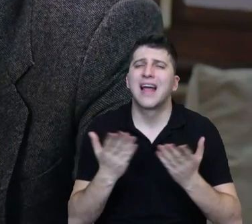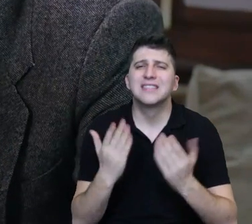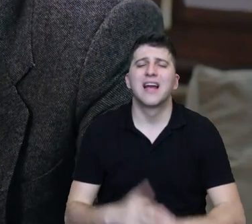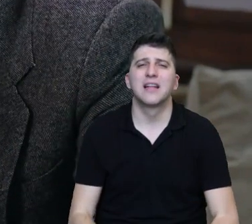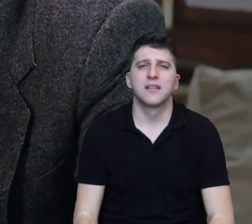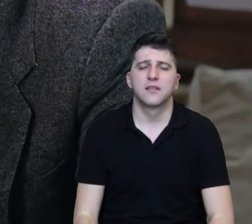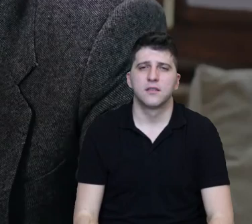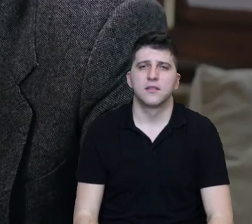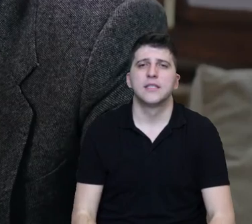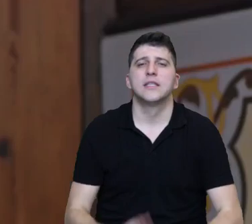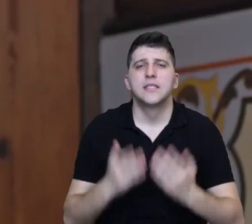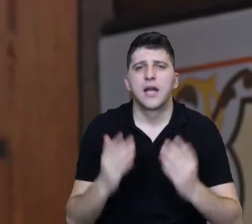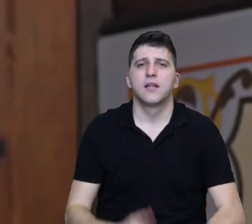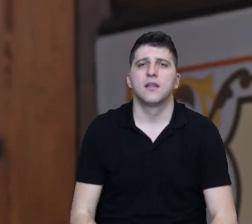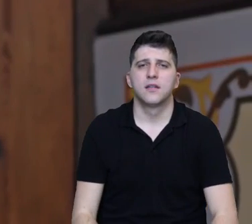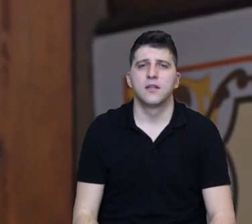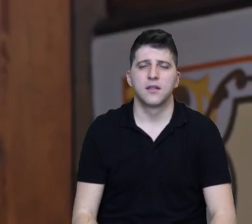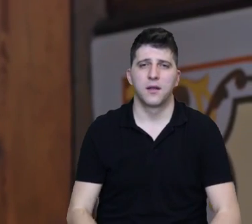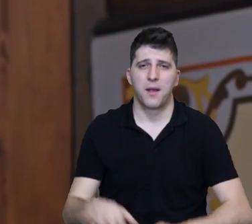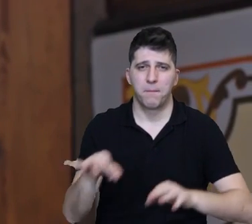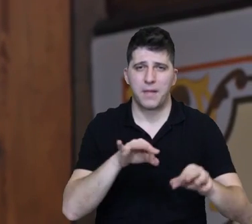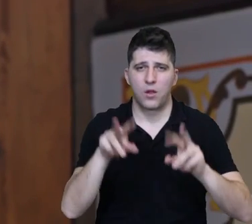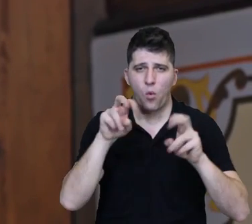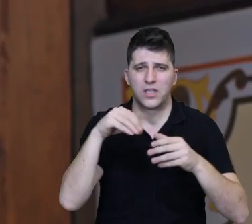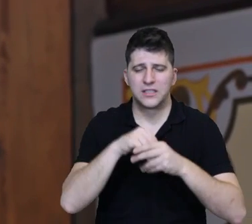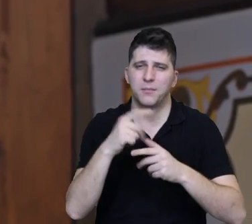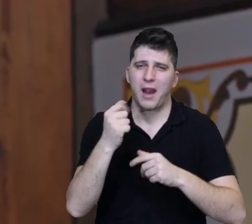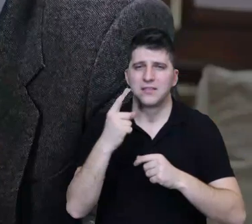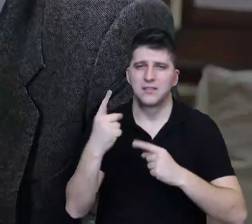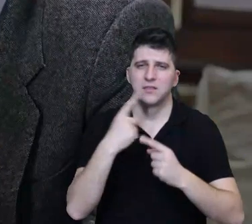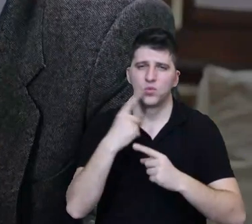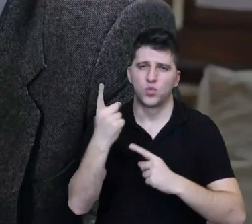yani? Yani planlarımızla ilgili ağzımı yokladı biraz.